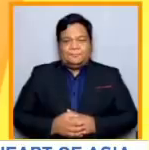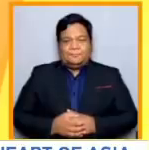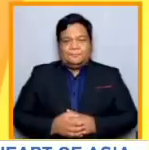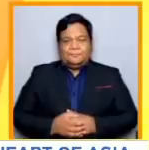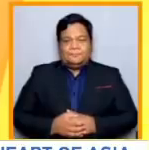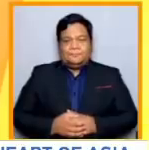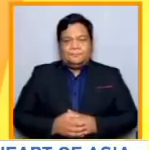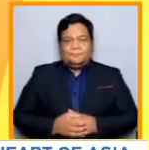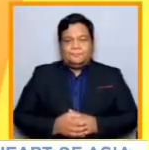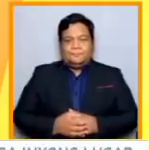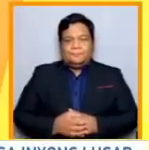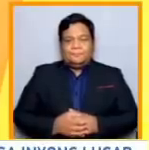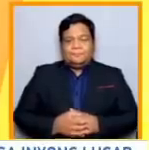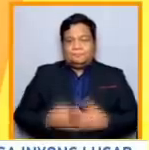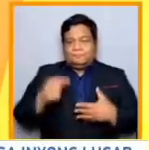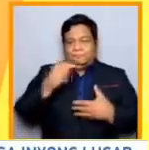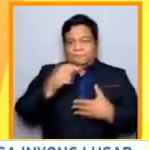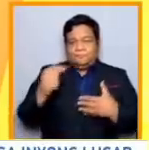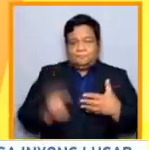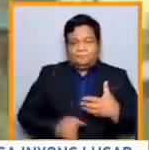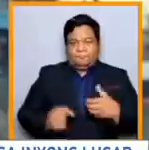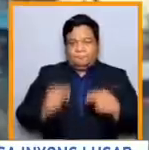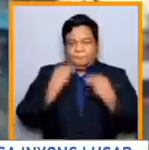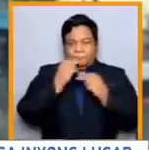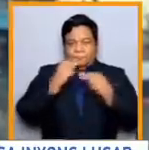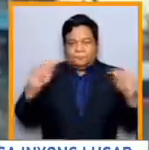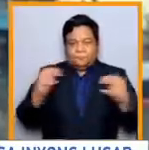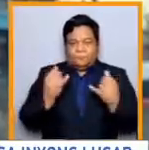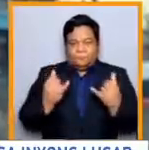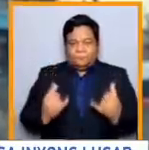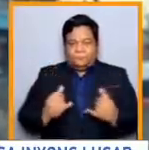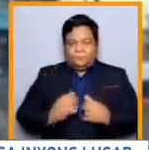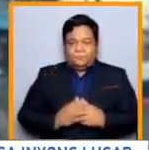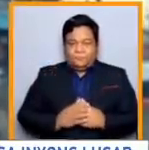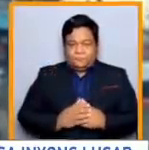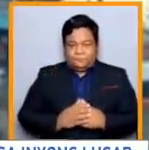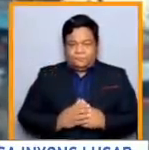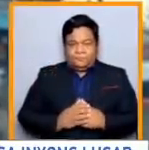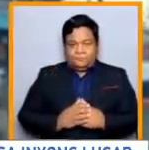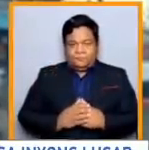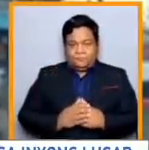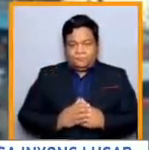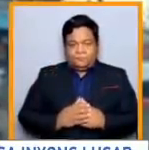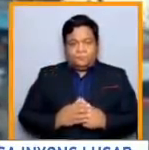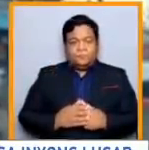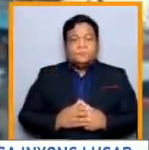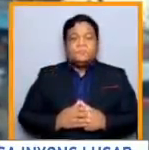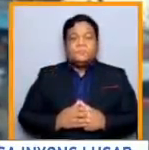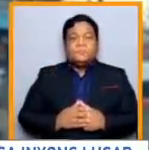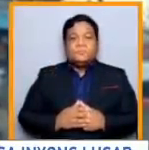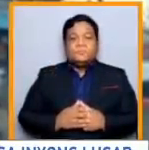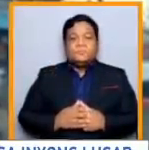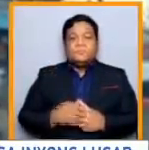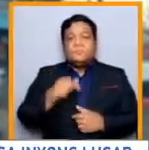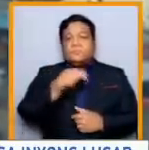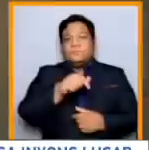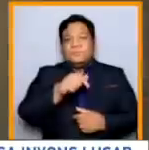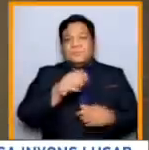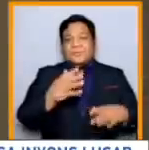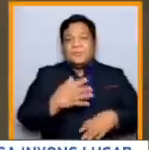Narito ang paspasang balita sa mga oras na ito. Binang ilang lugar sa probinsya ng Davao dahil pa rin sa masamang panahon.